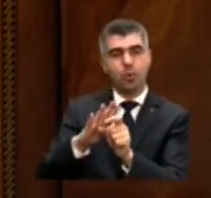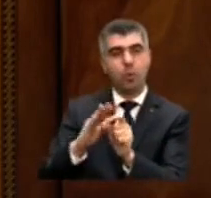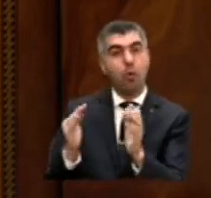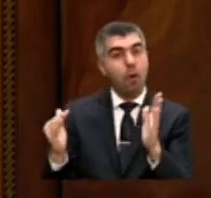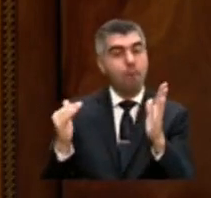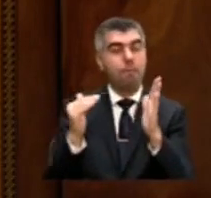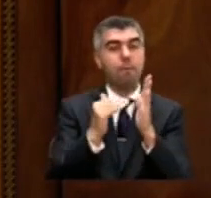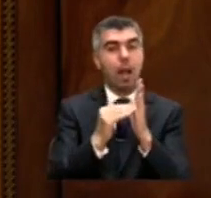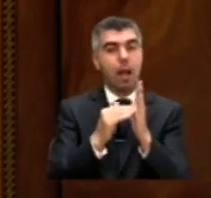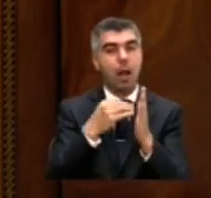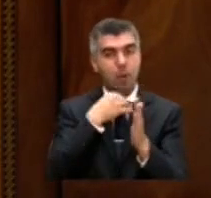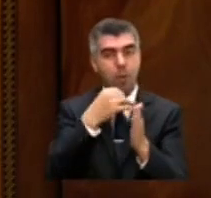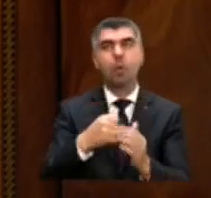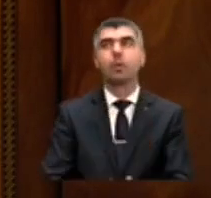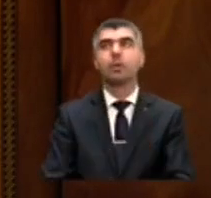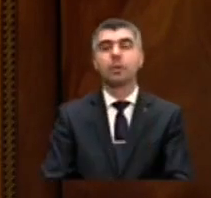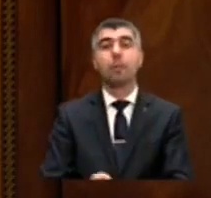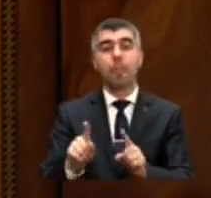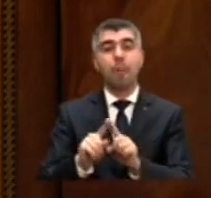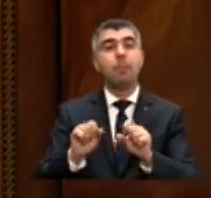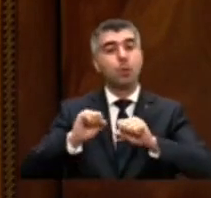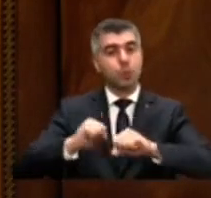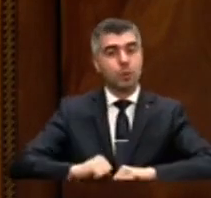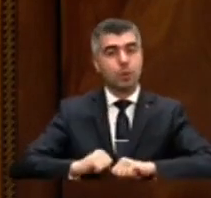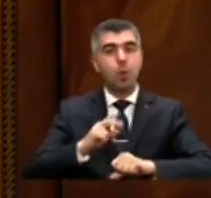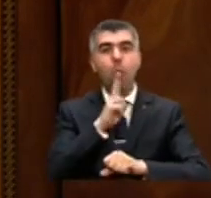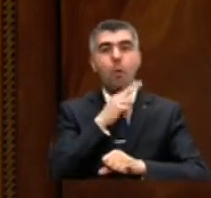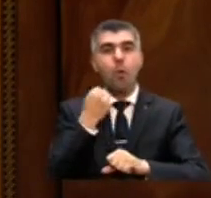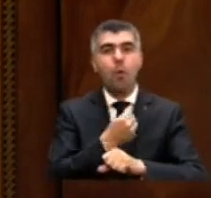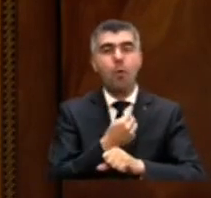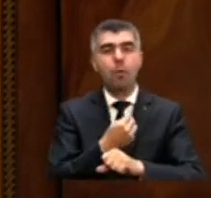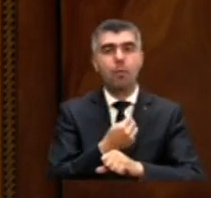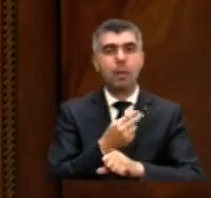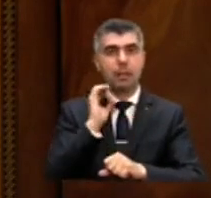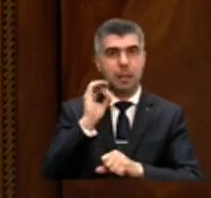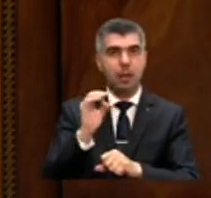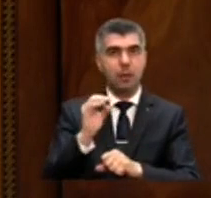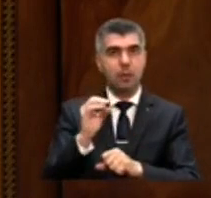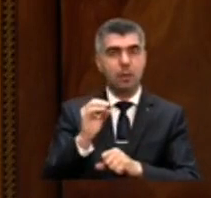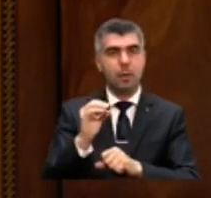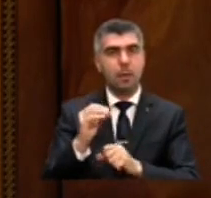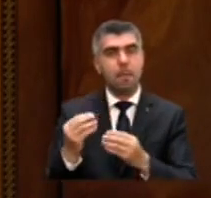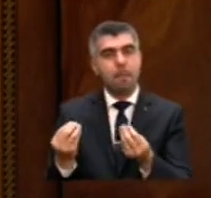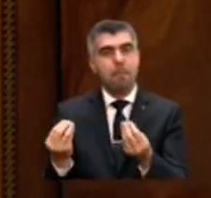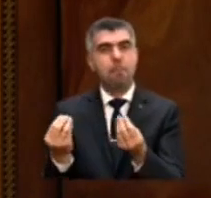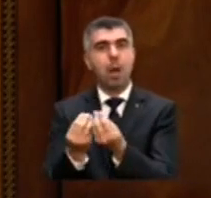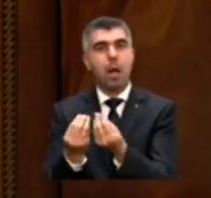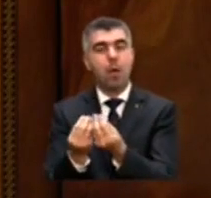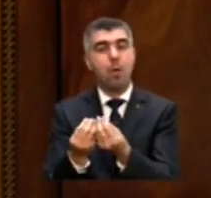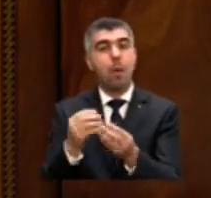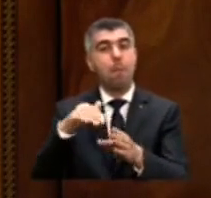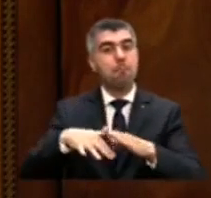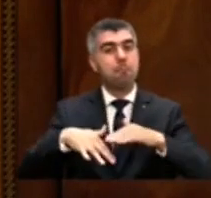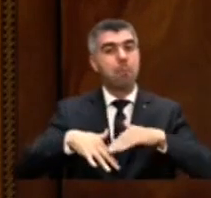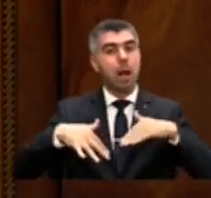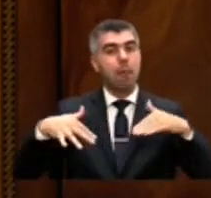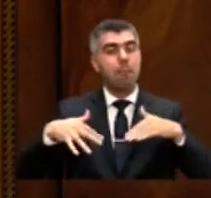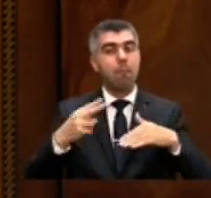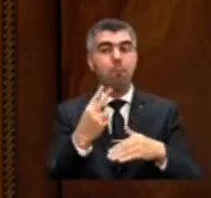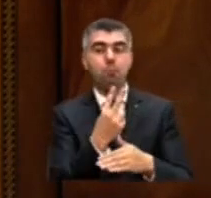أن أؤكد على عزم الحكومة إقرار علاقتها مع الجهاز التشريعي